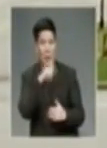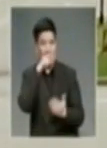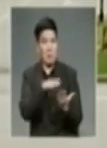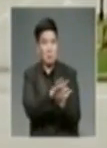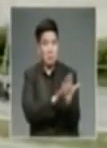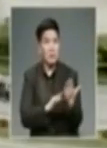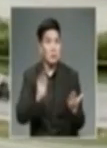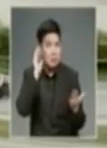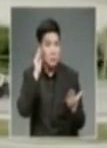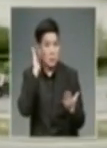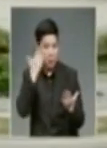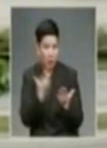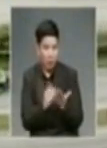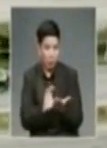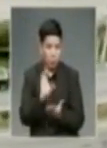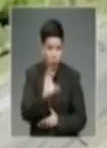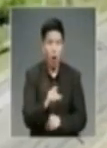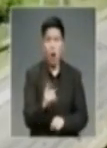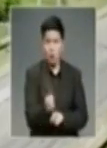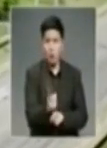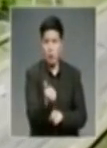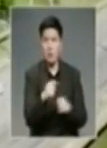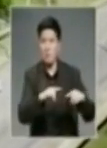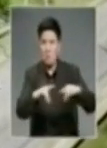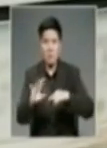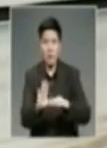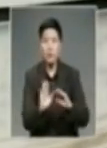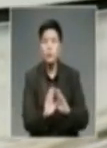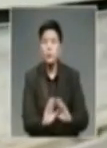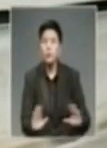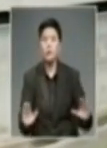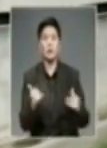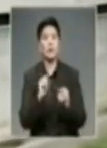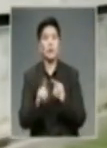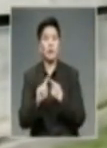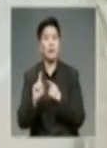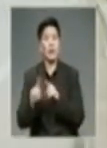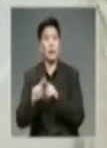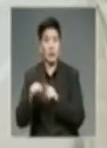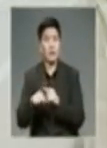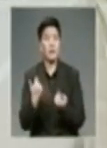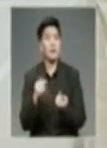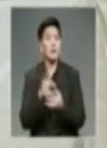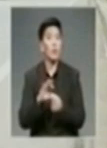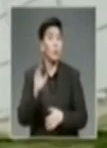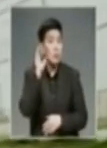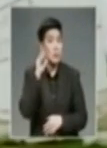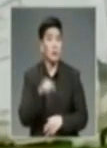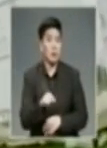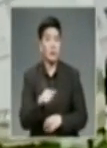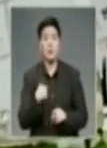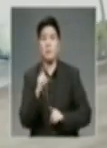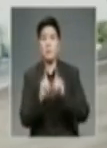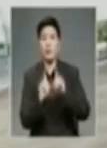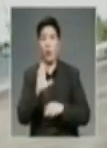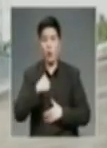นยังไงกันต่อไปก็ให้รักษาไว้แล้วให้มากขึ้นนะครับความเชื่อมั่นดัชนีความเชื่อมั่นนะครับจากการประเมินของ